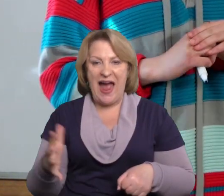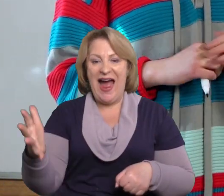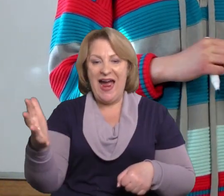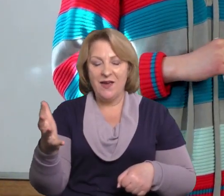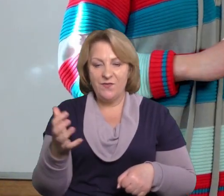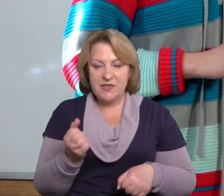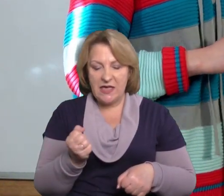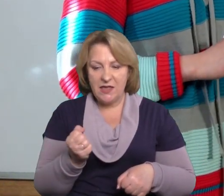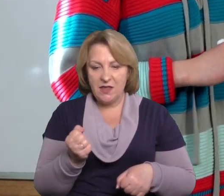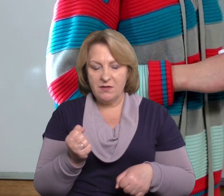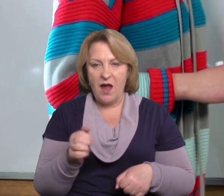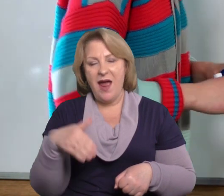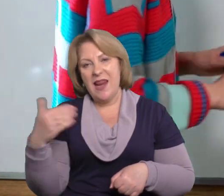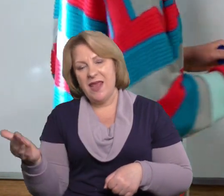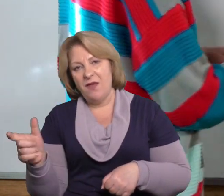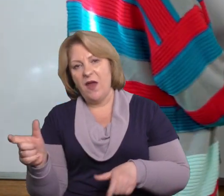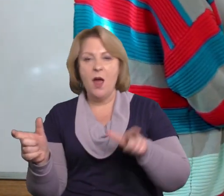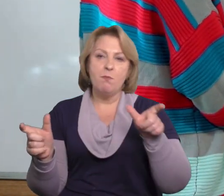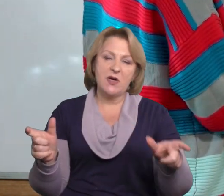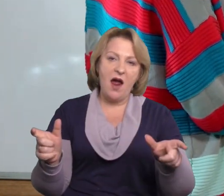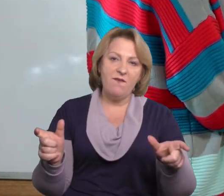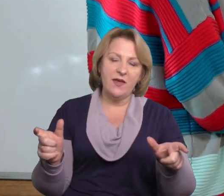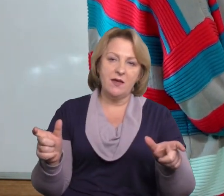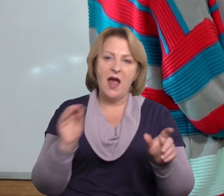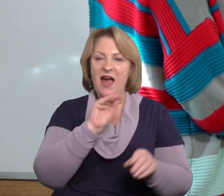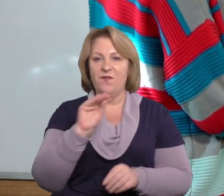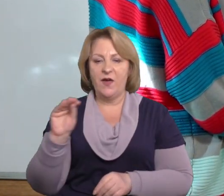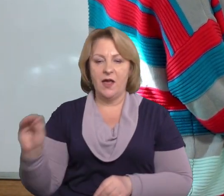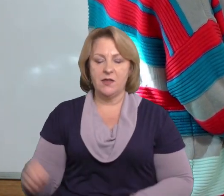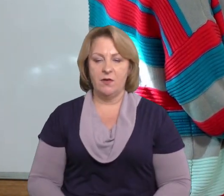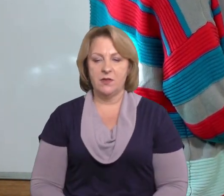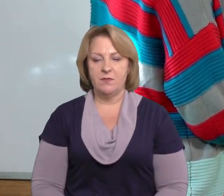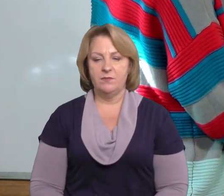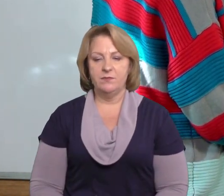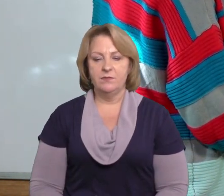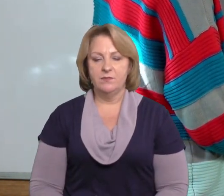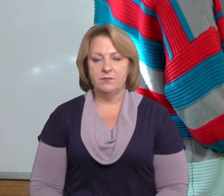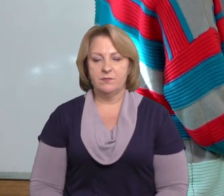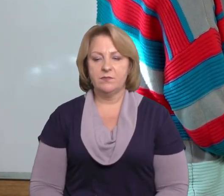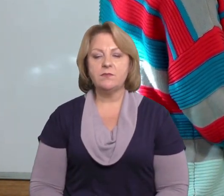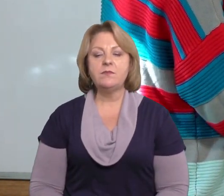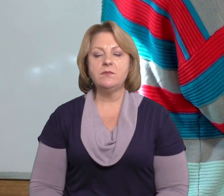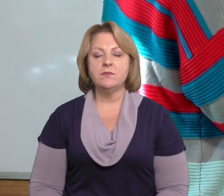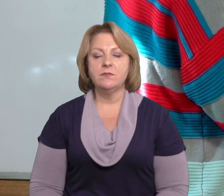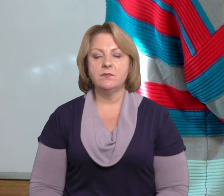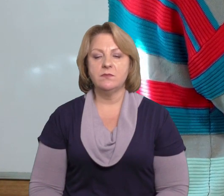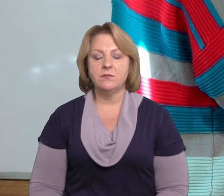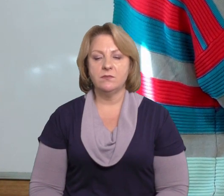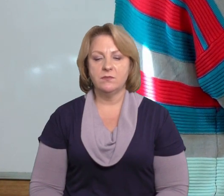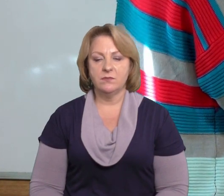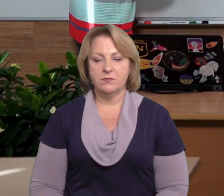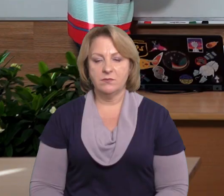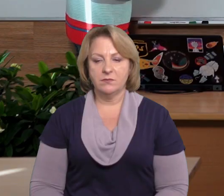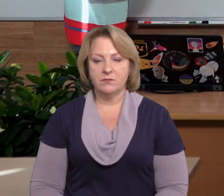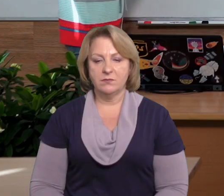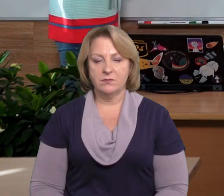взяти під корінь і лівий, і правий вираз. Тоді ми отримаємо r плюс h поділити на r дорівнює